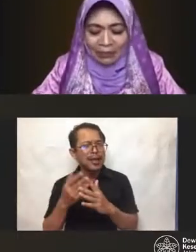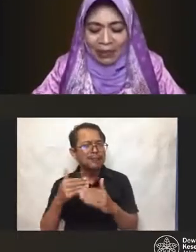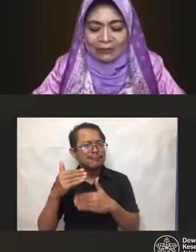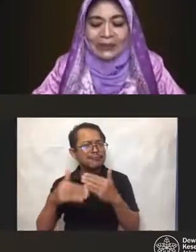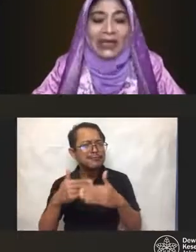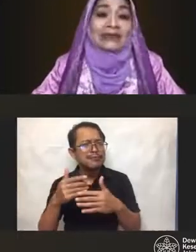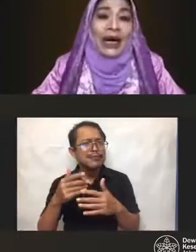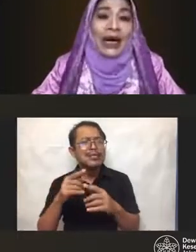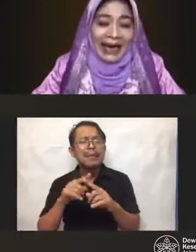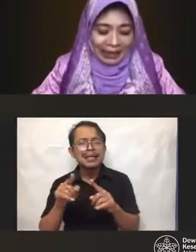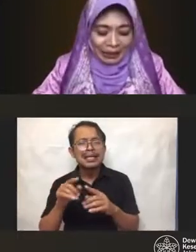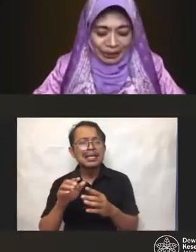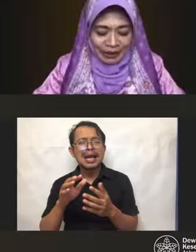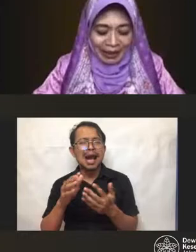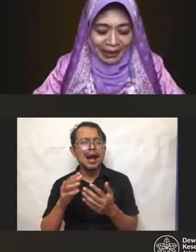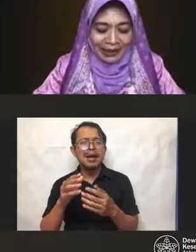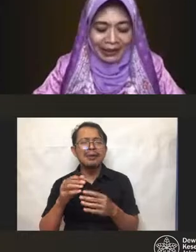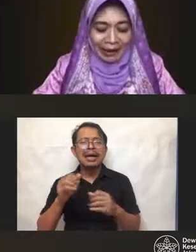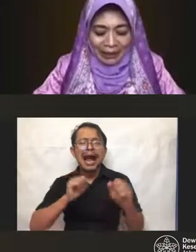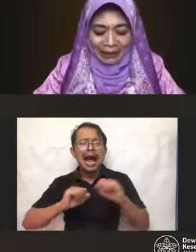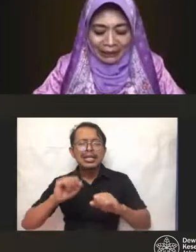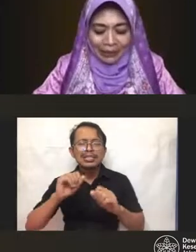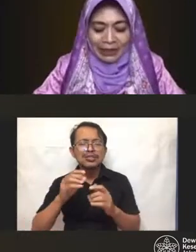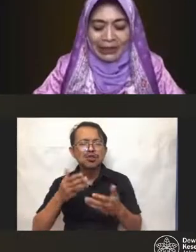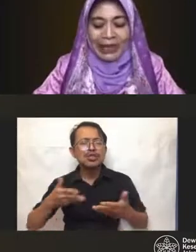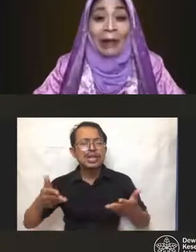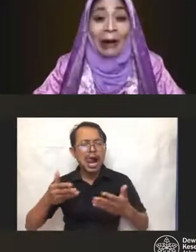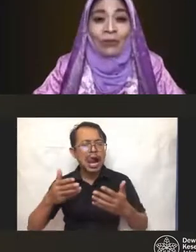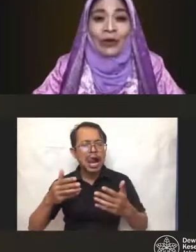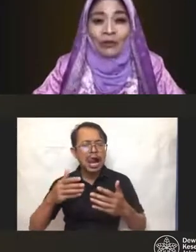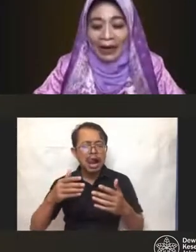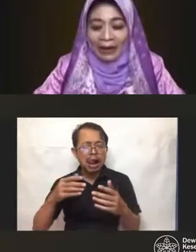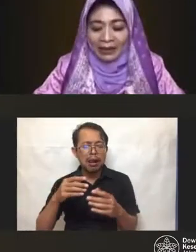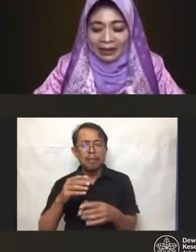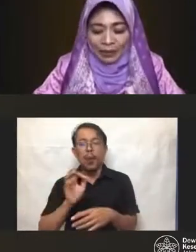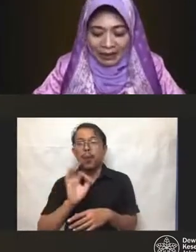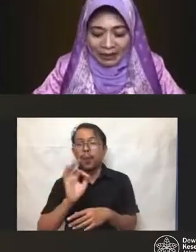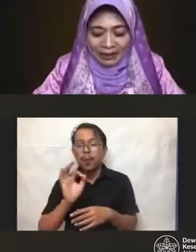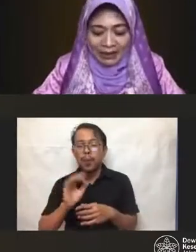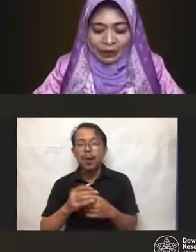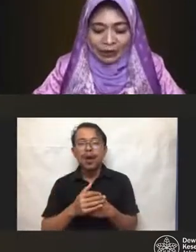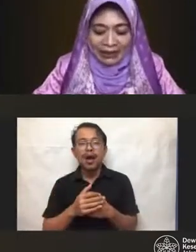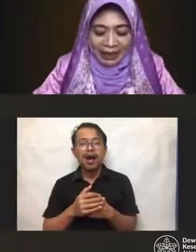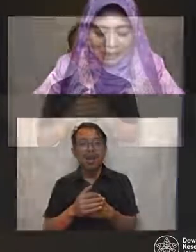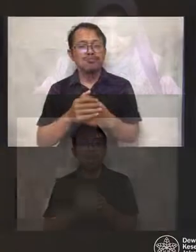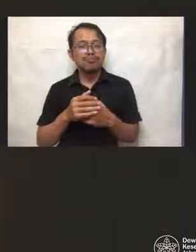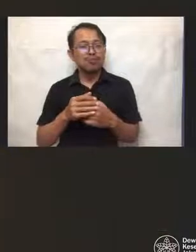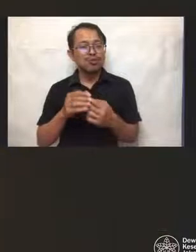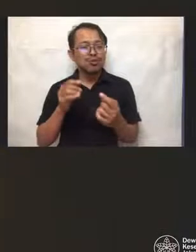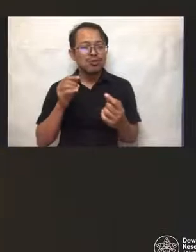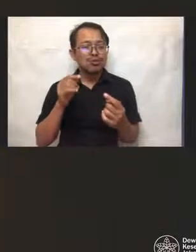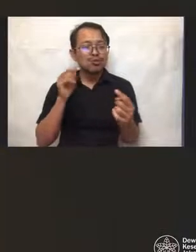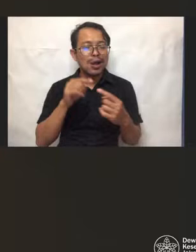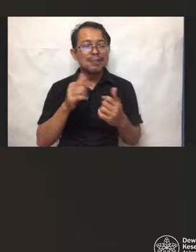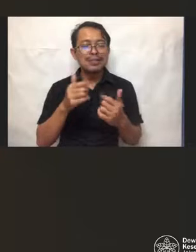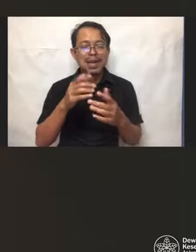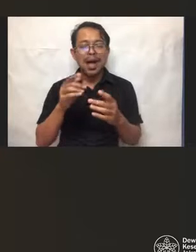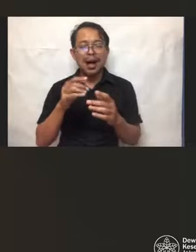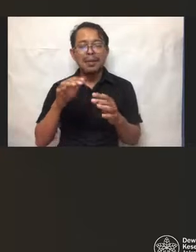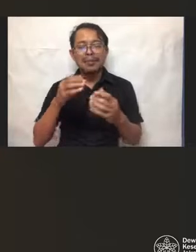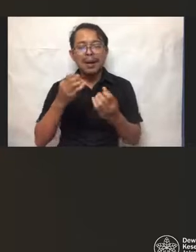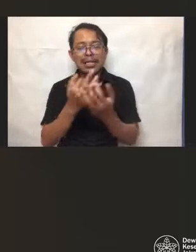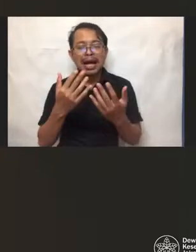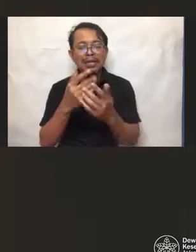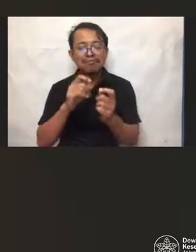belum dikemas menjadi sebuah gerakan sosial yang masif sehingga mampu mengubah situasi atau instalasi sosial kehidupan masyarakat